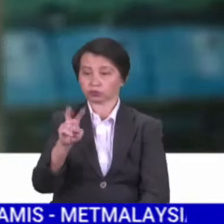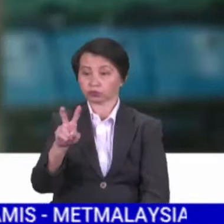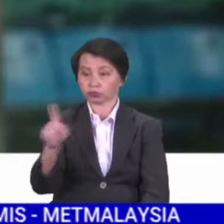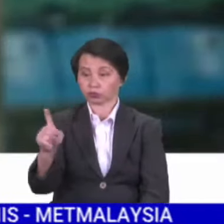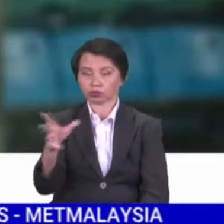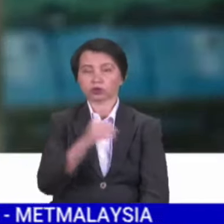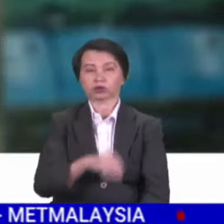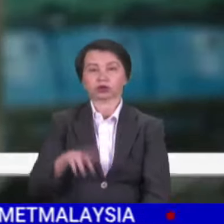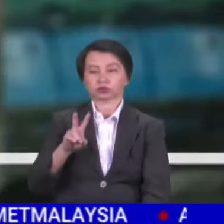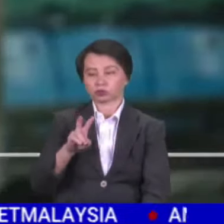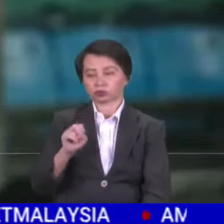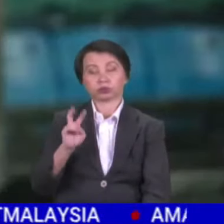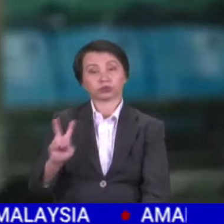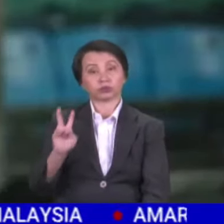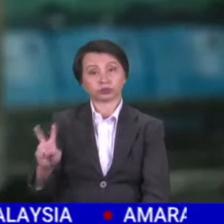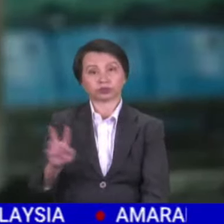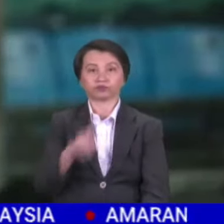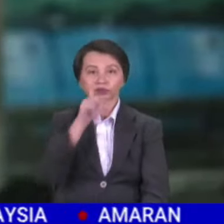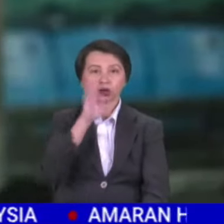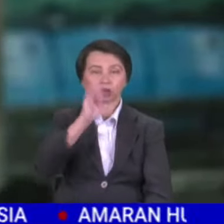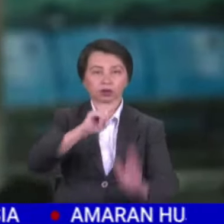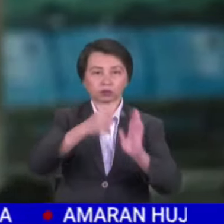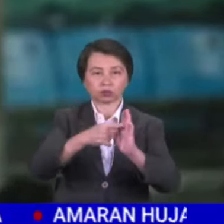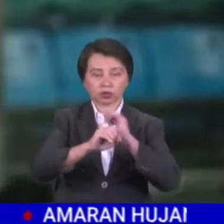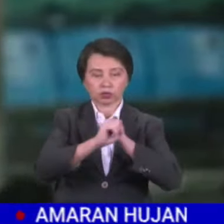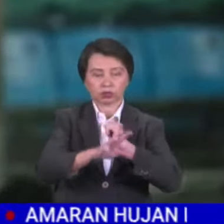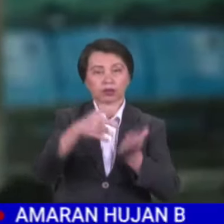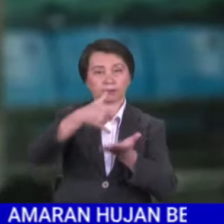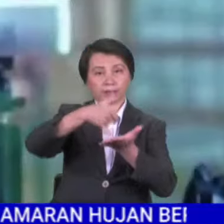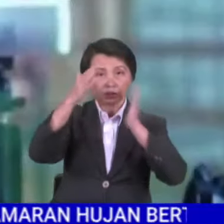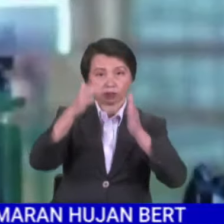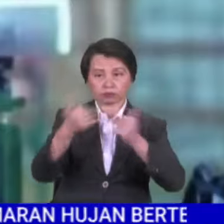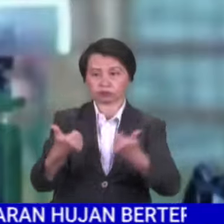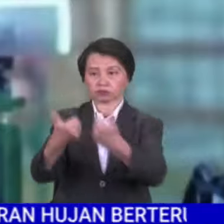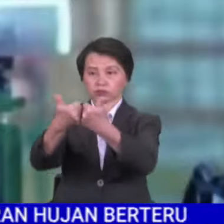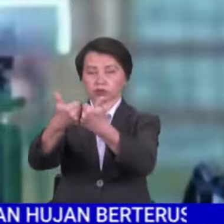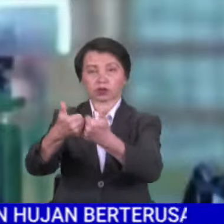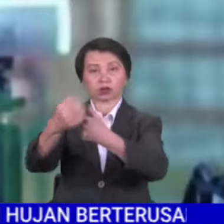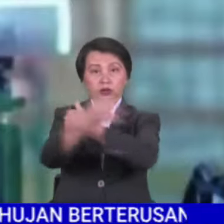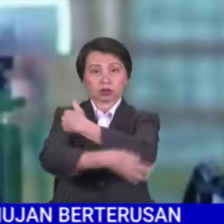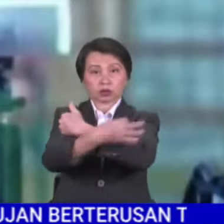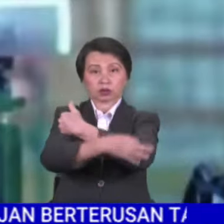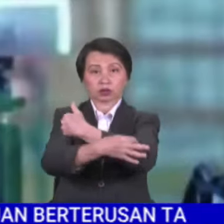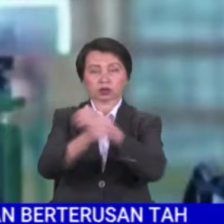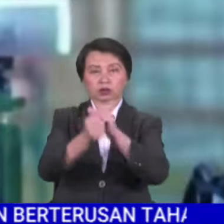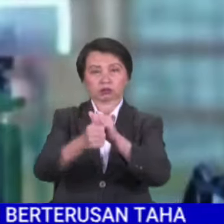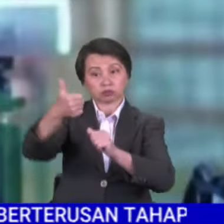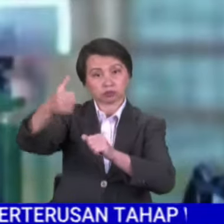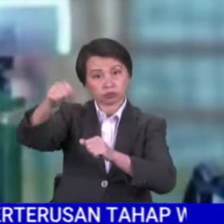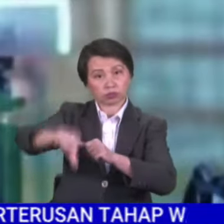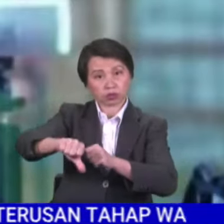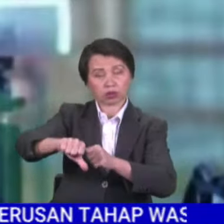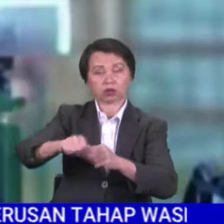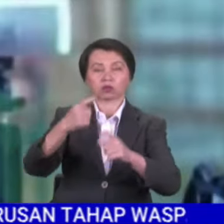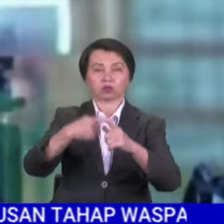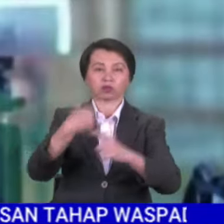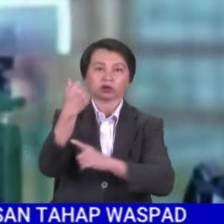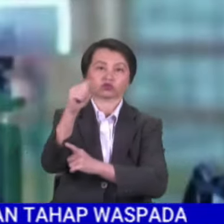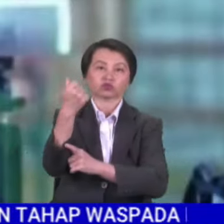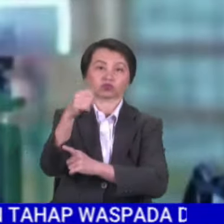serta 2022. Kedah akan memulakan kempen Piala Malaysia menentang Negeri Sembilan FC dalam format kalah mati Oktober